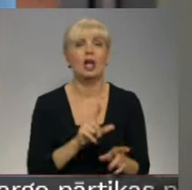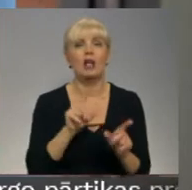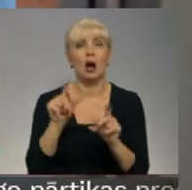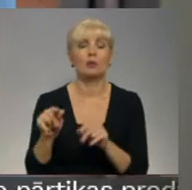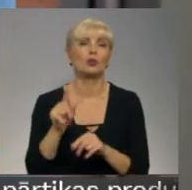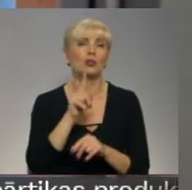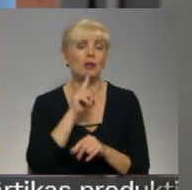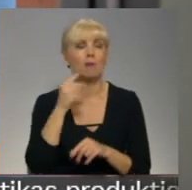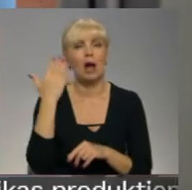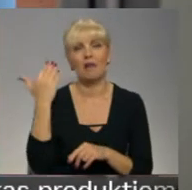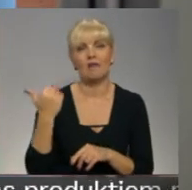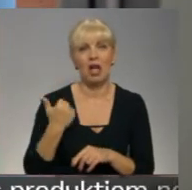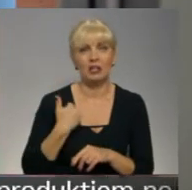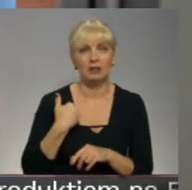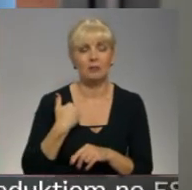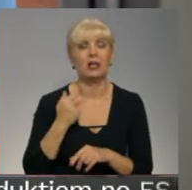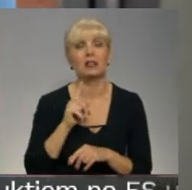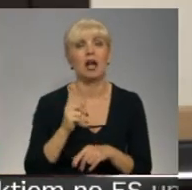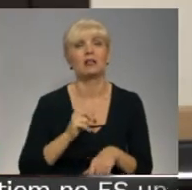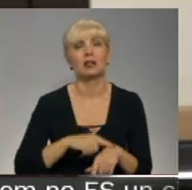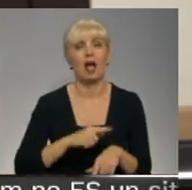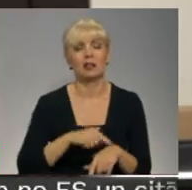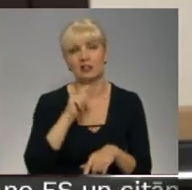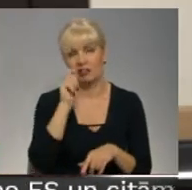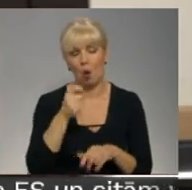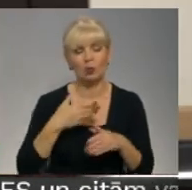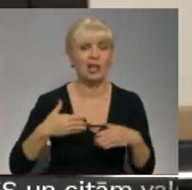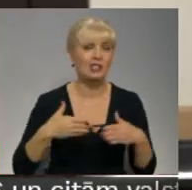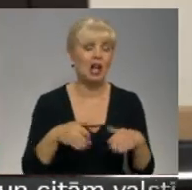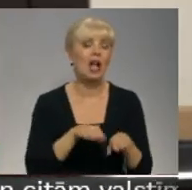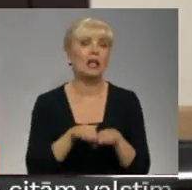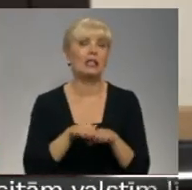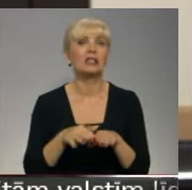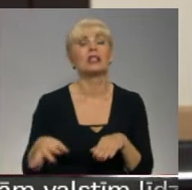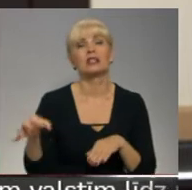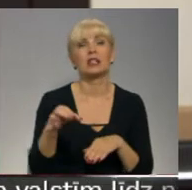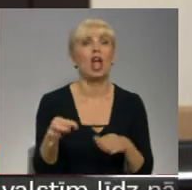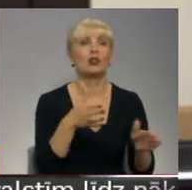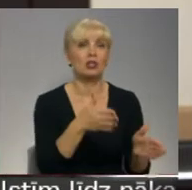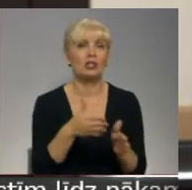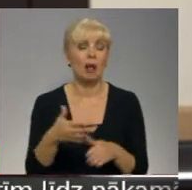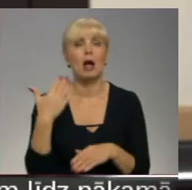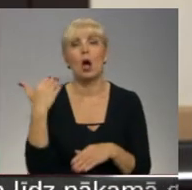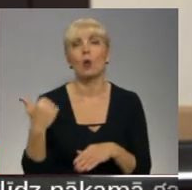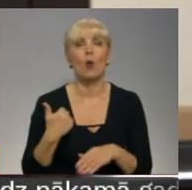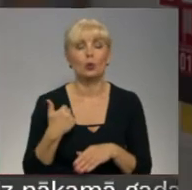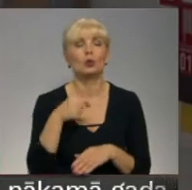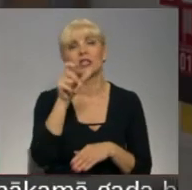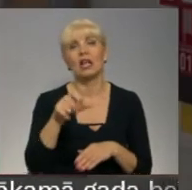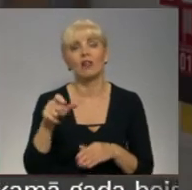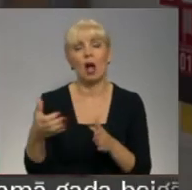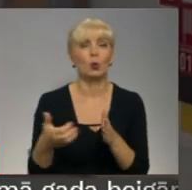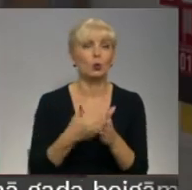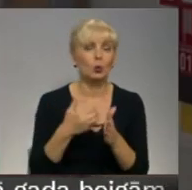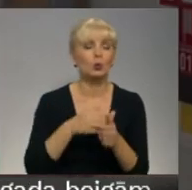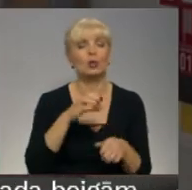vai uz Ventspili. Izdevumu otrā tas ir laiks, kas tiek zaudēts ceļā. Tāpat līdzīgi kā citās reģionu slimnīcās arī Kuldīgā ir kadra trūkums. Trūkst